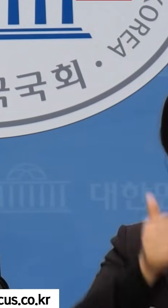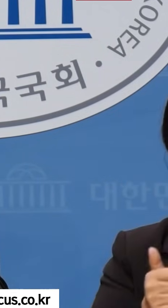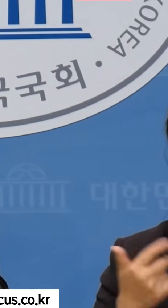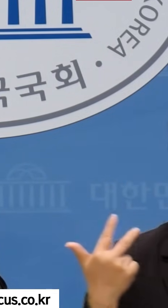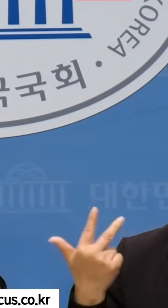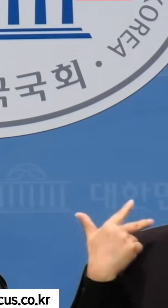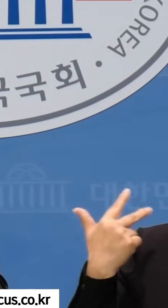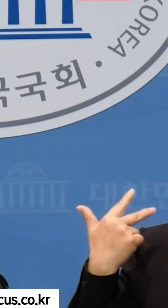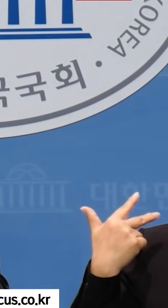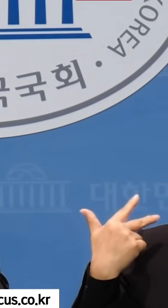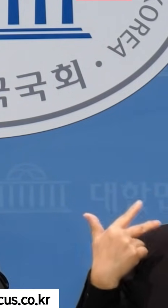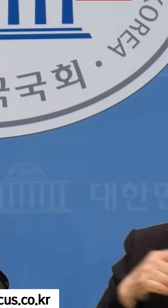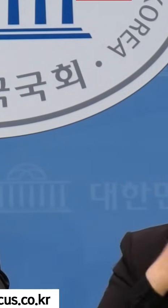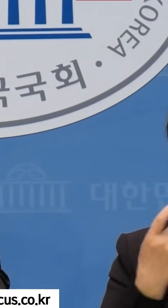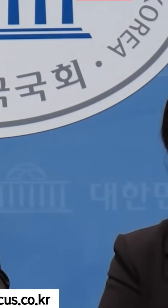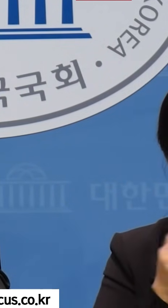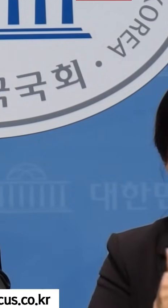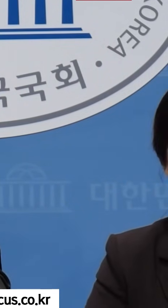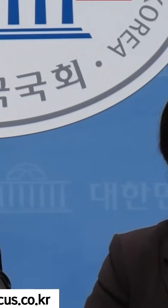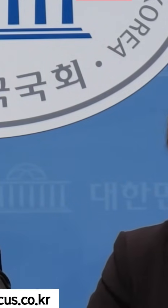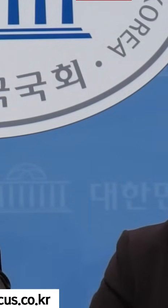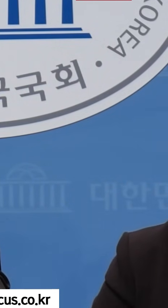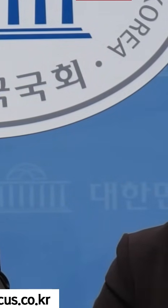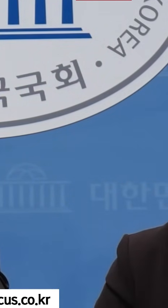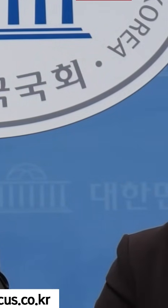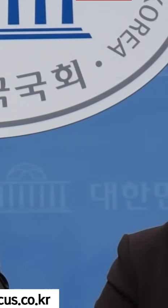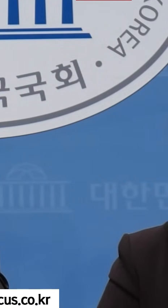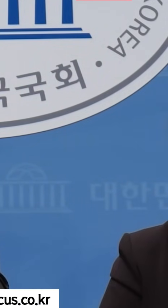지난주 민사소송 정